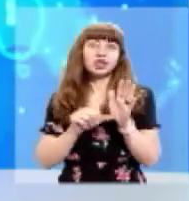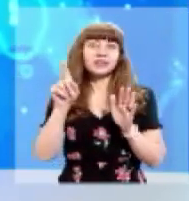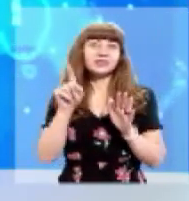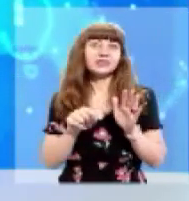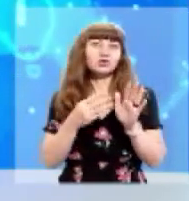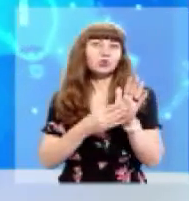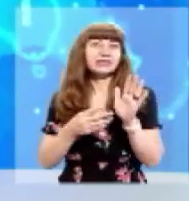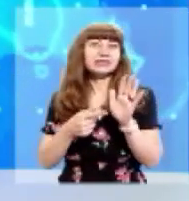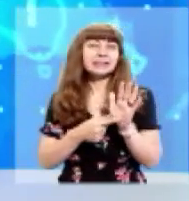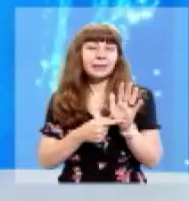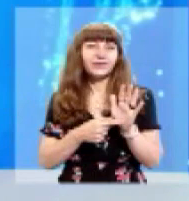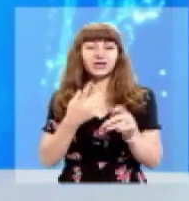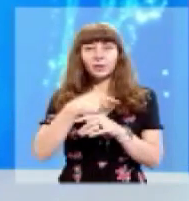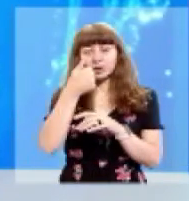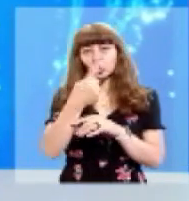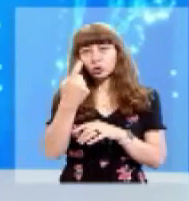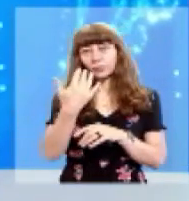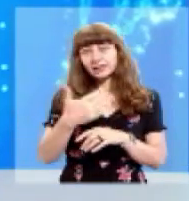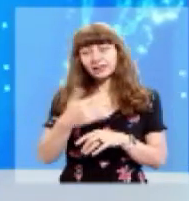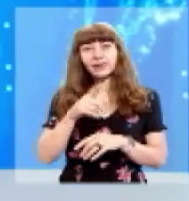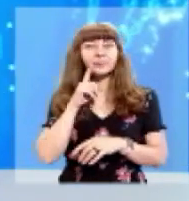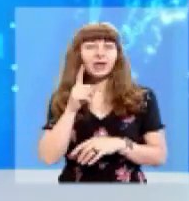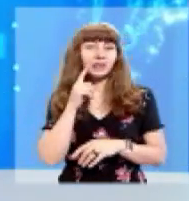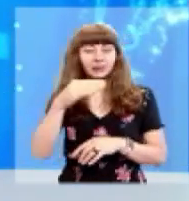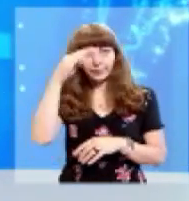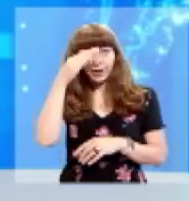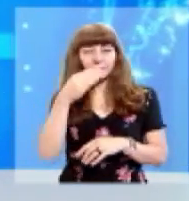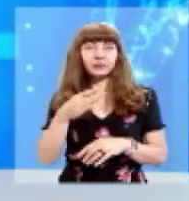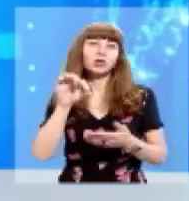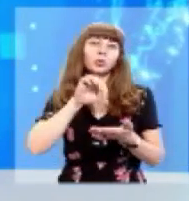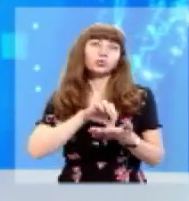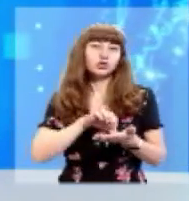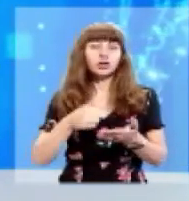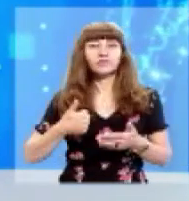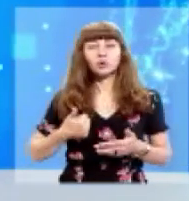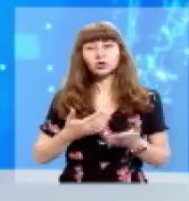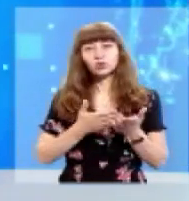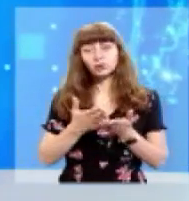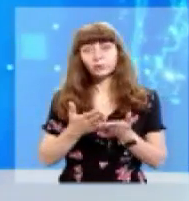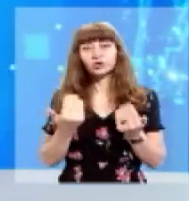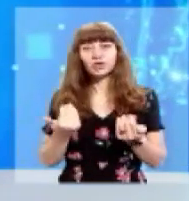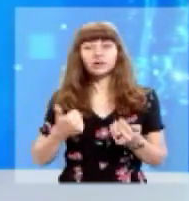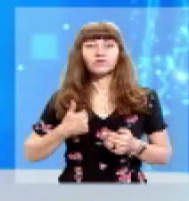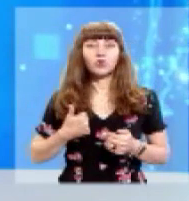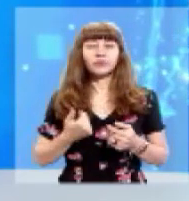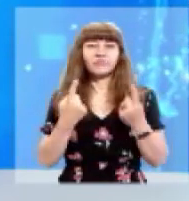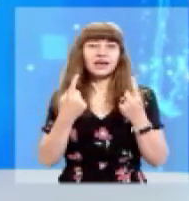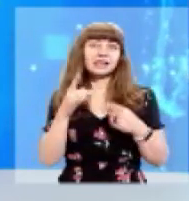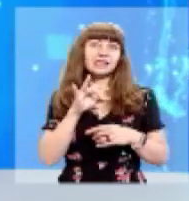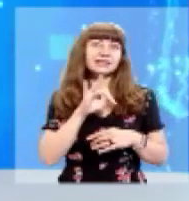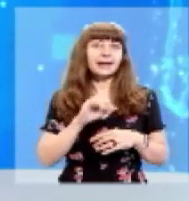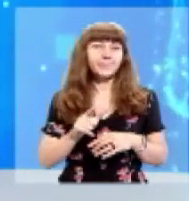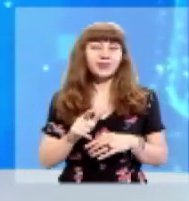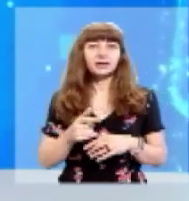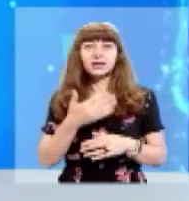Кустанае. В этом году 155 энергичных молодых людей примерили на себя новый статус и стали называться воинами Великой Степи.